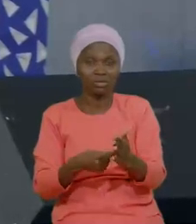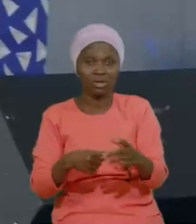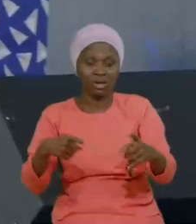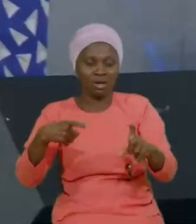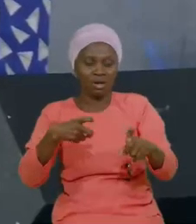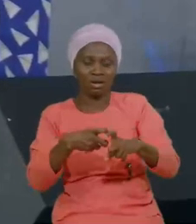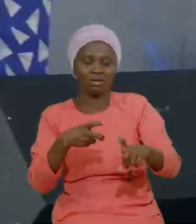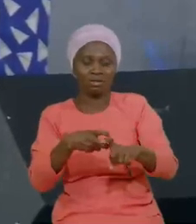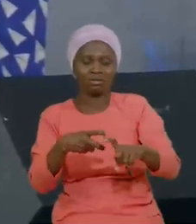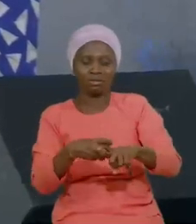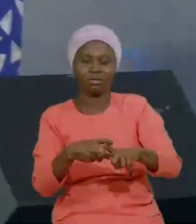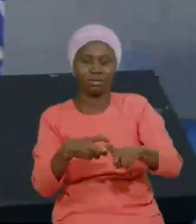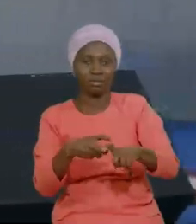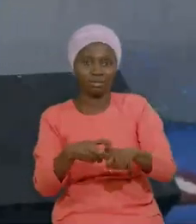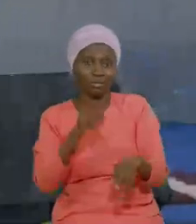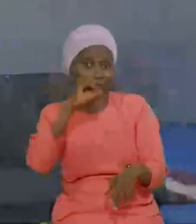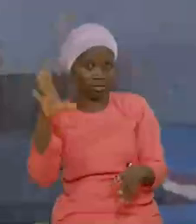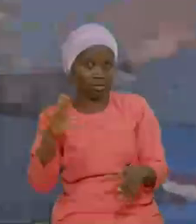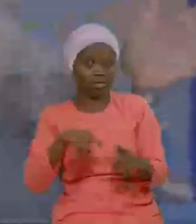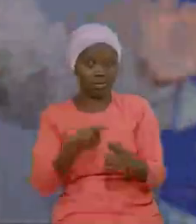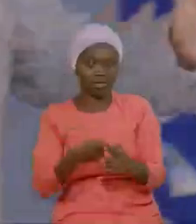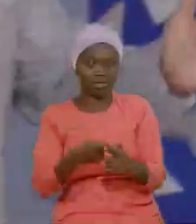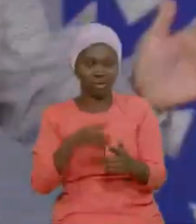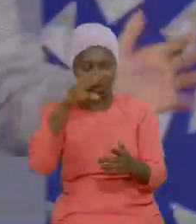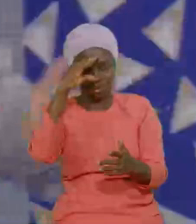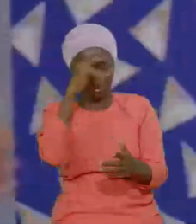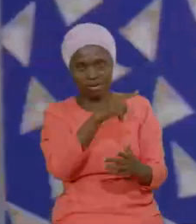Il voulait donc donner au monde les ampoules électriques.